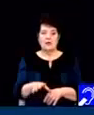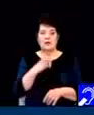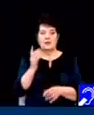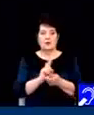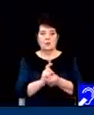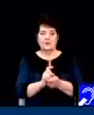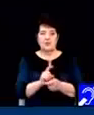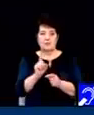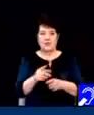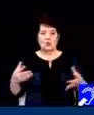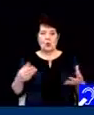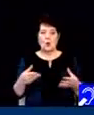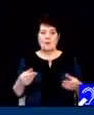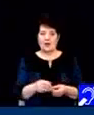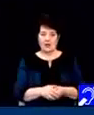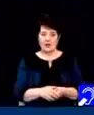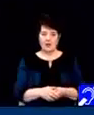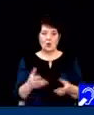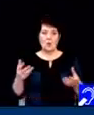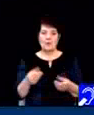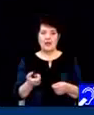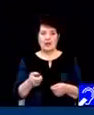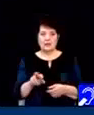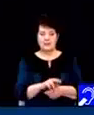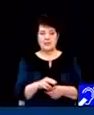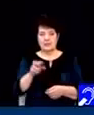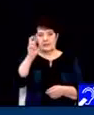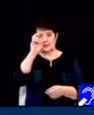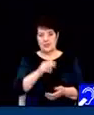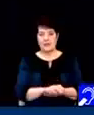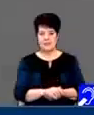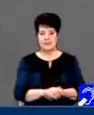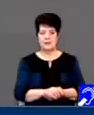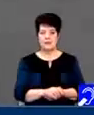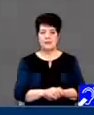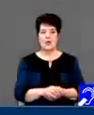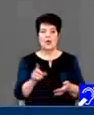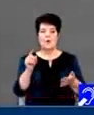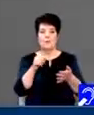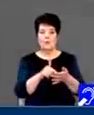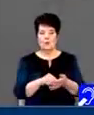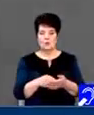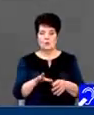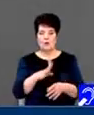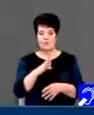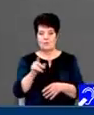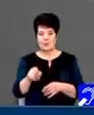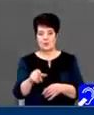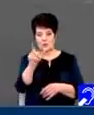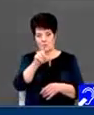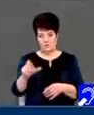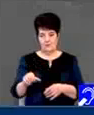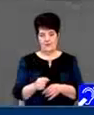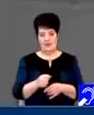foarte mult pentru cooperare. Cooperația în sate să fie punctul de sprijin al țăranului. Și